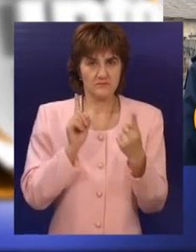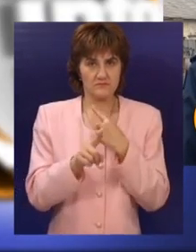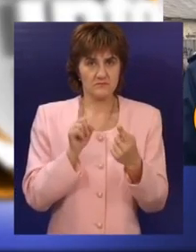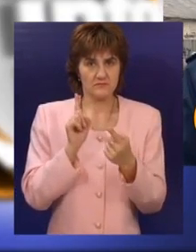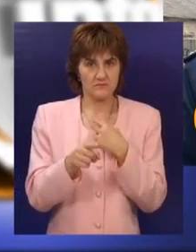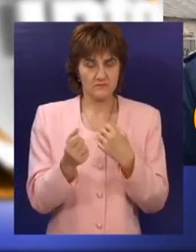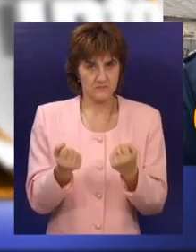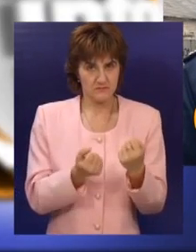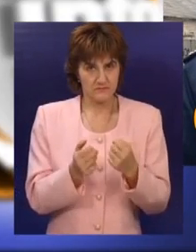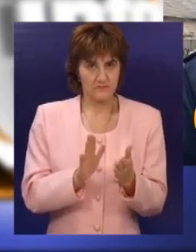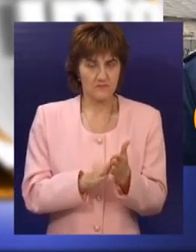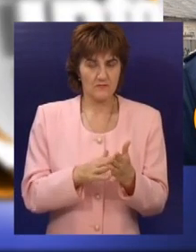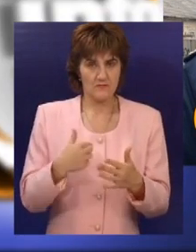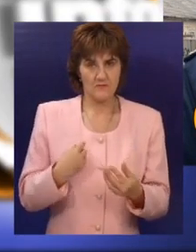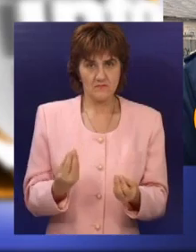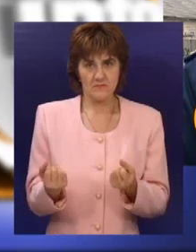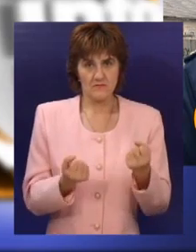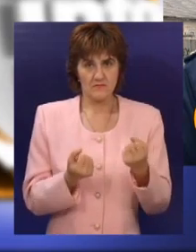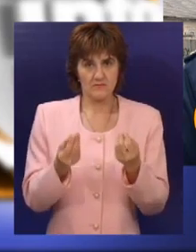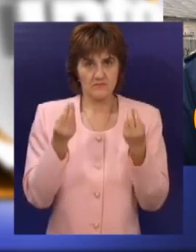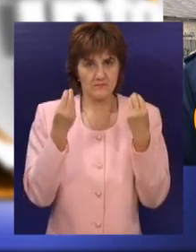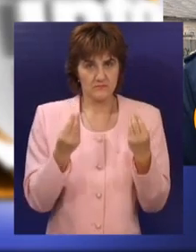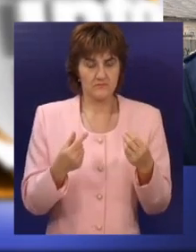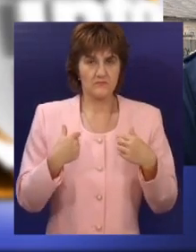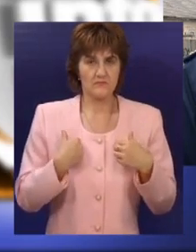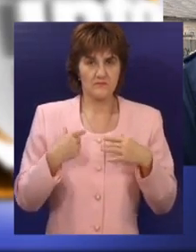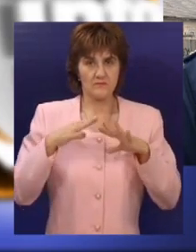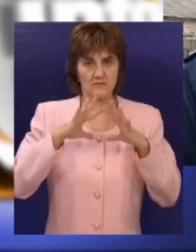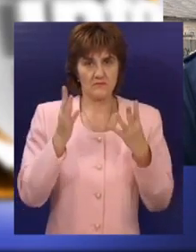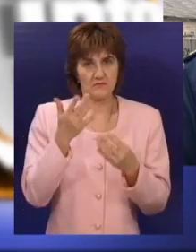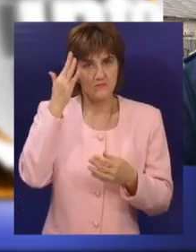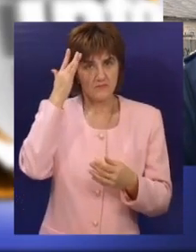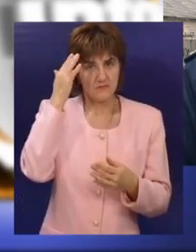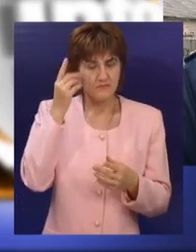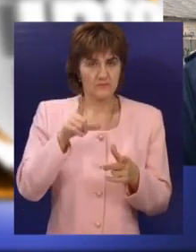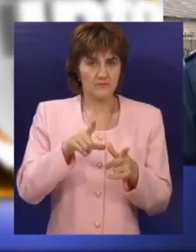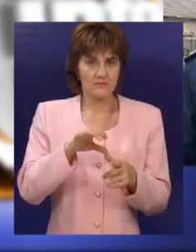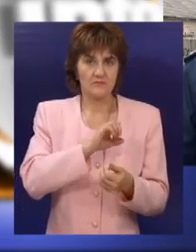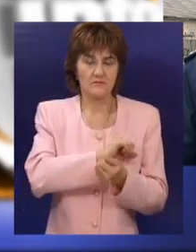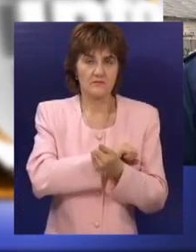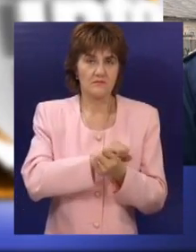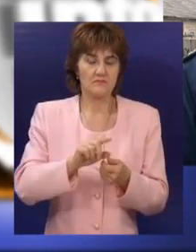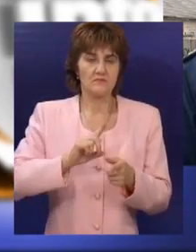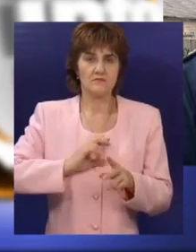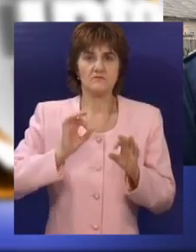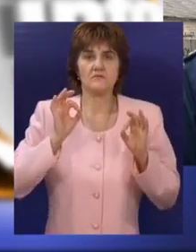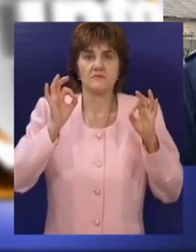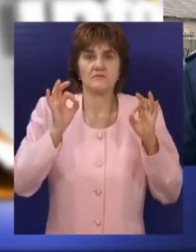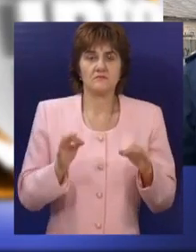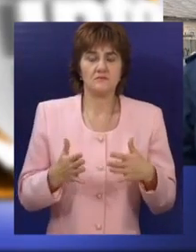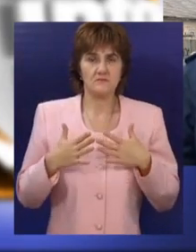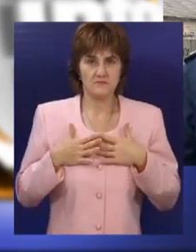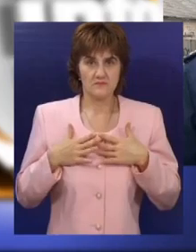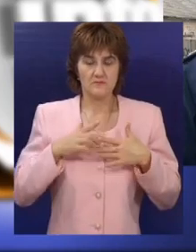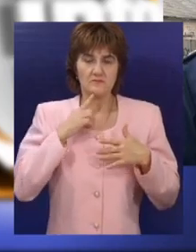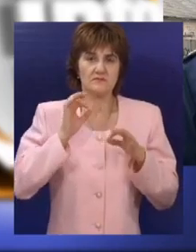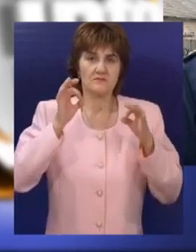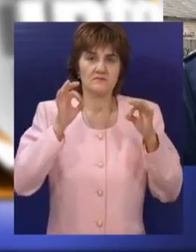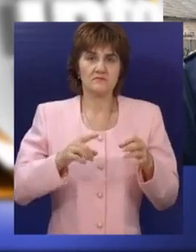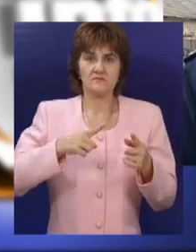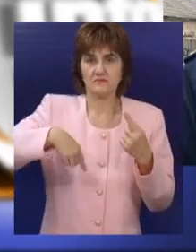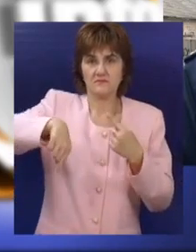tehnički ispravno vozilo, vi ste onda jedan kompletan vozač u saobraćaju gdje imate svoju sigurnost, a imate